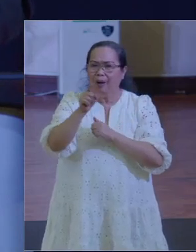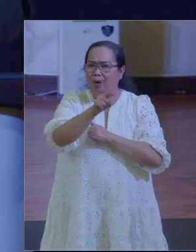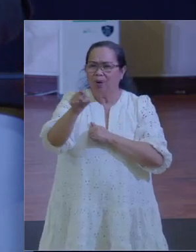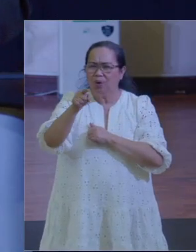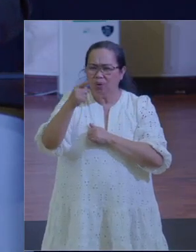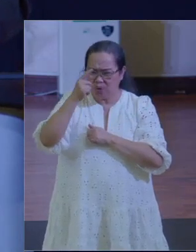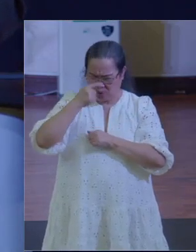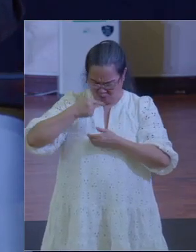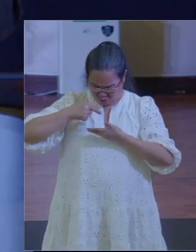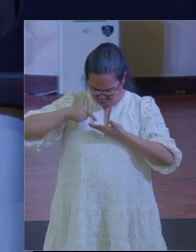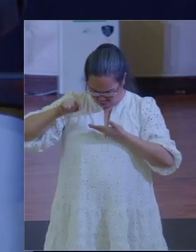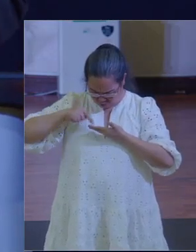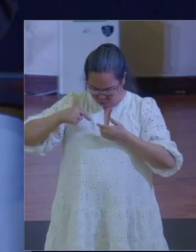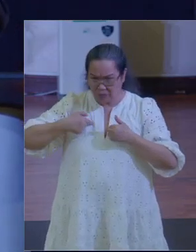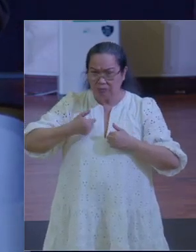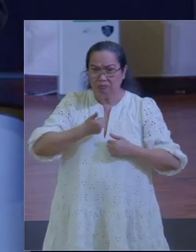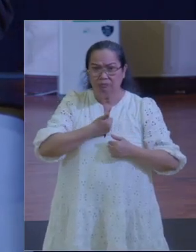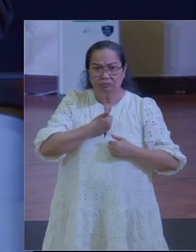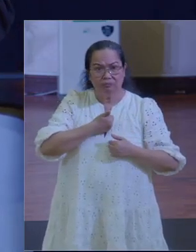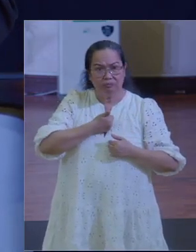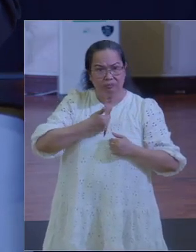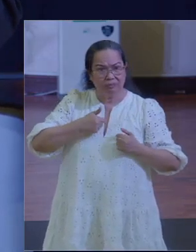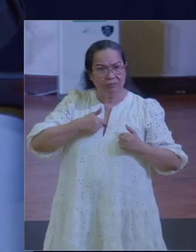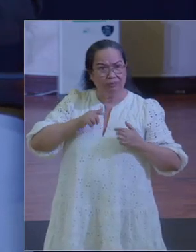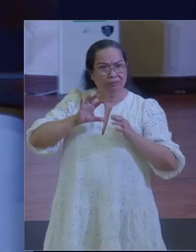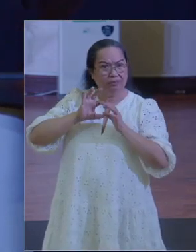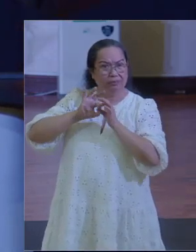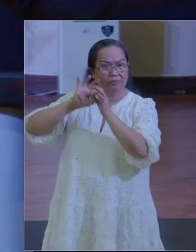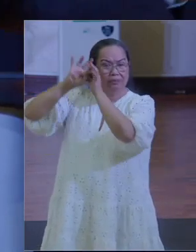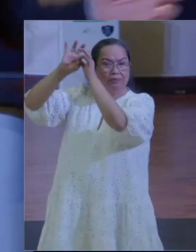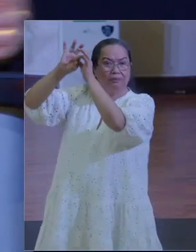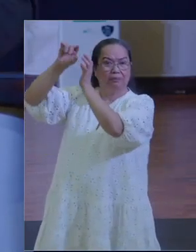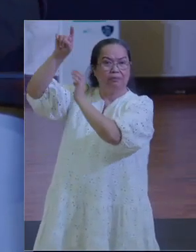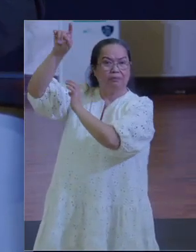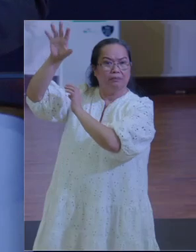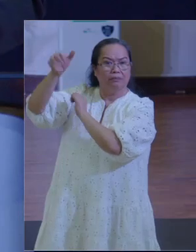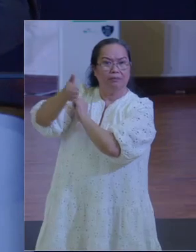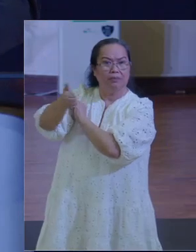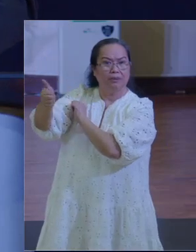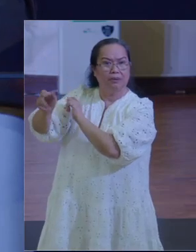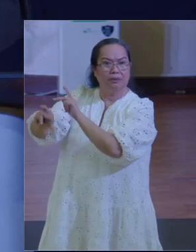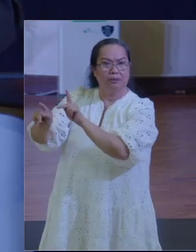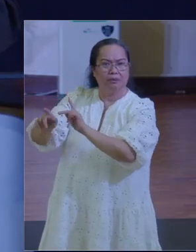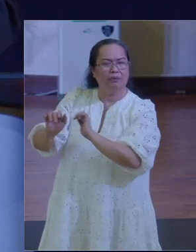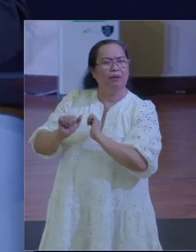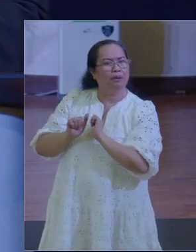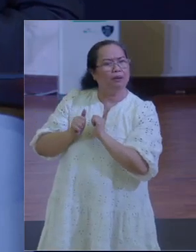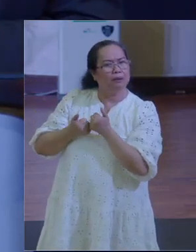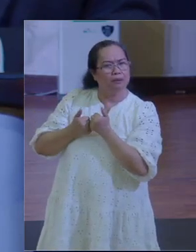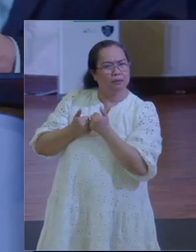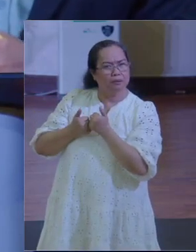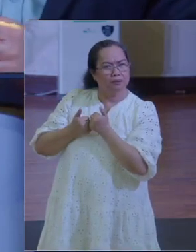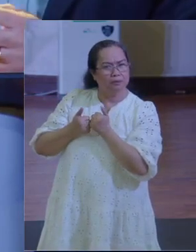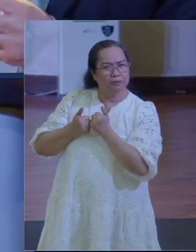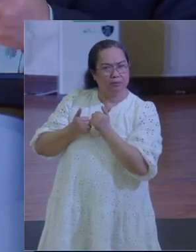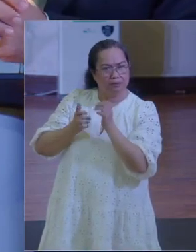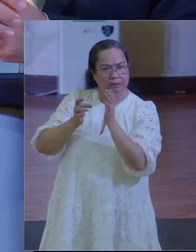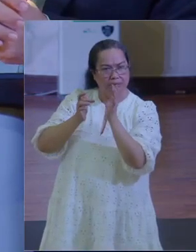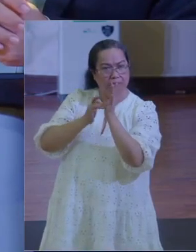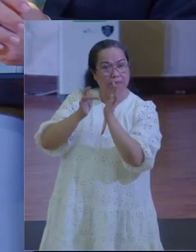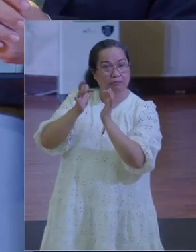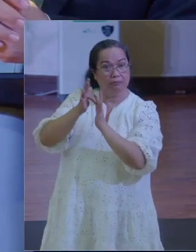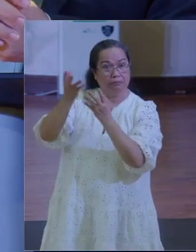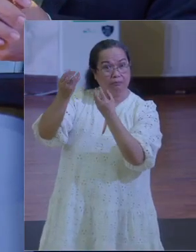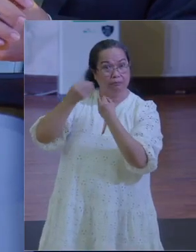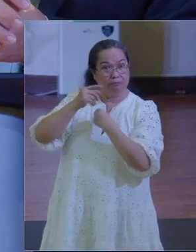masusuri ang iyong kaugnayan sa Diyos at ng ibang tao? Binigyan tayo ni Jesus ng dalawang